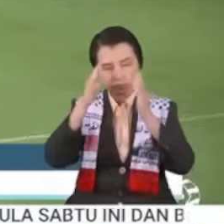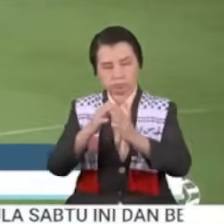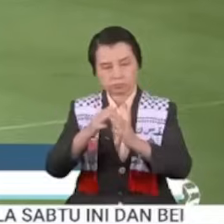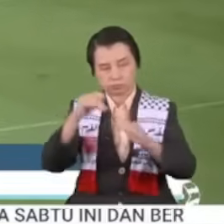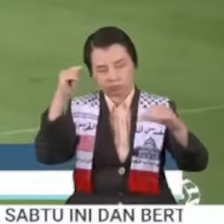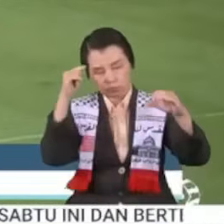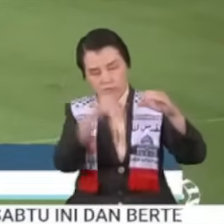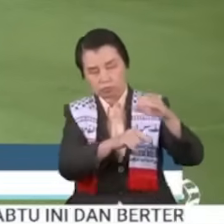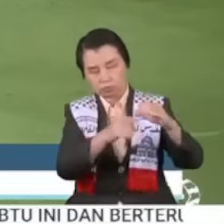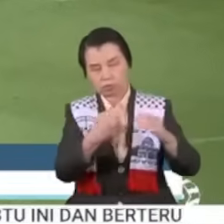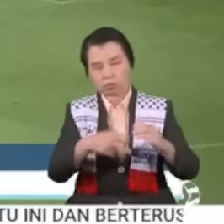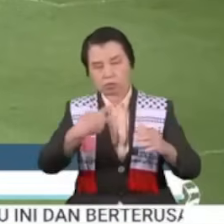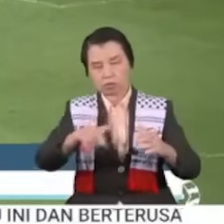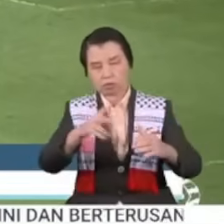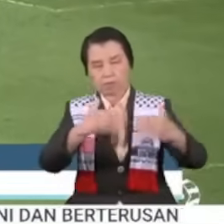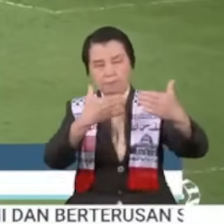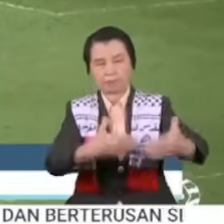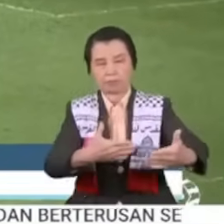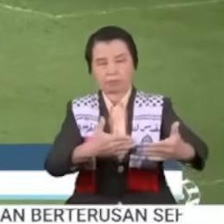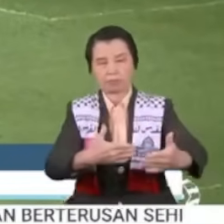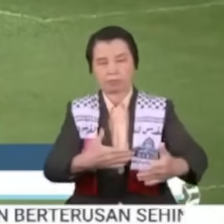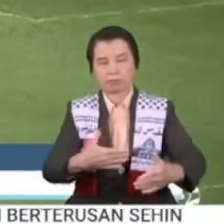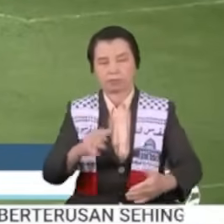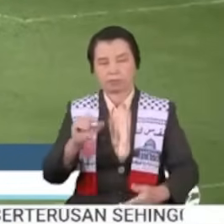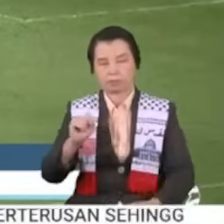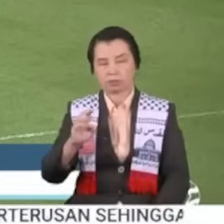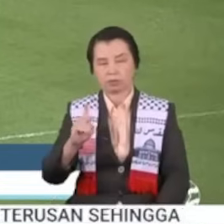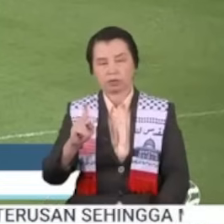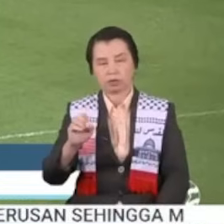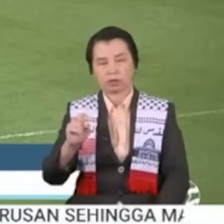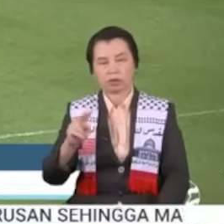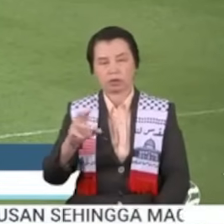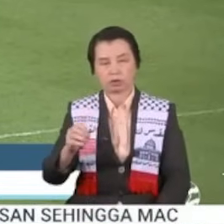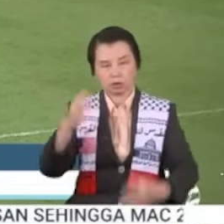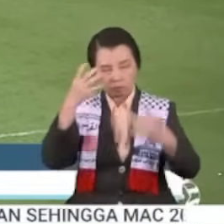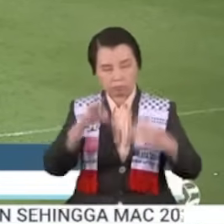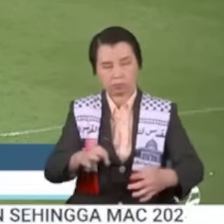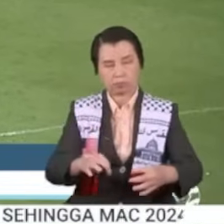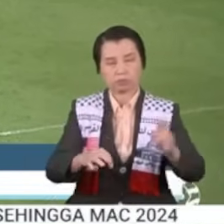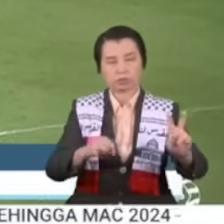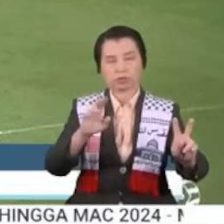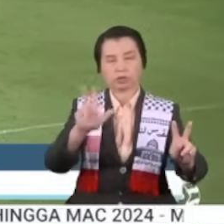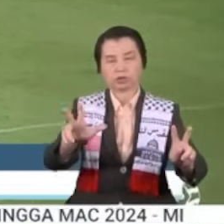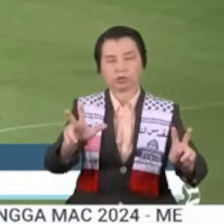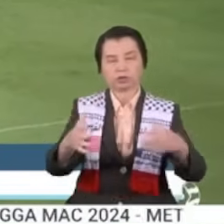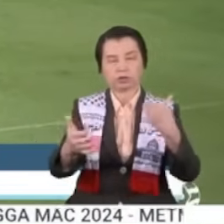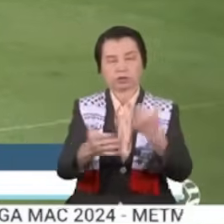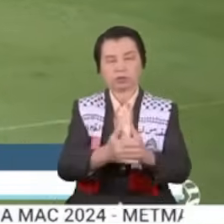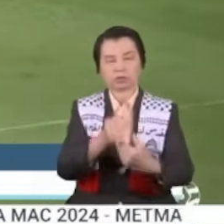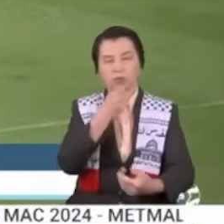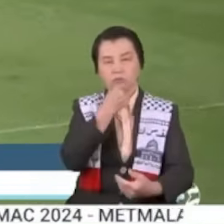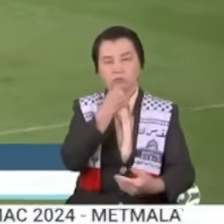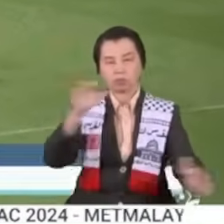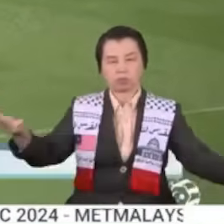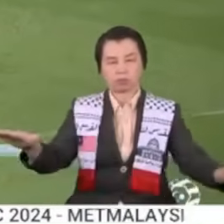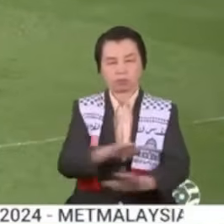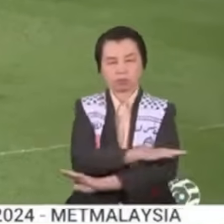defisit gol menerusi sepakan penalti disempurnakan Stefano brundo keputusan 23 kekal hingga whsel